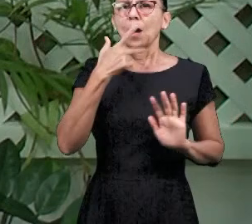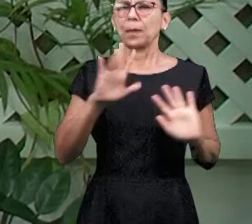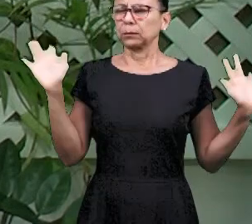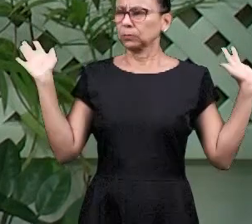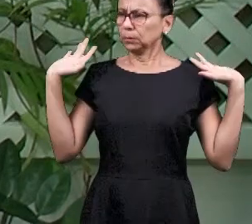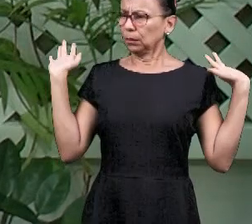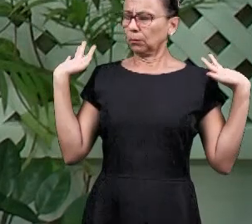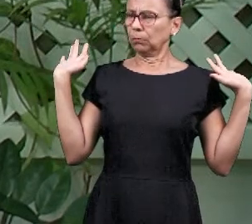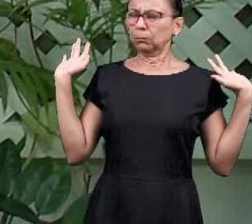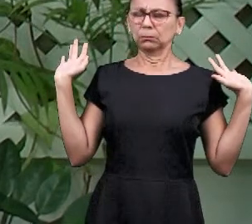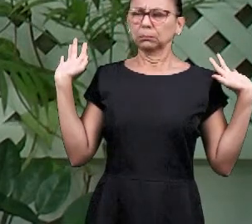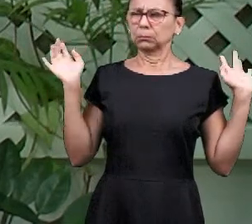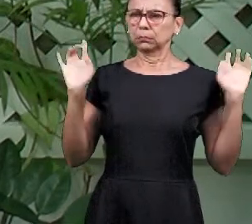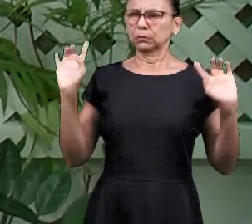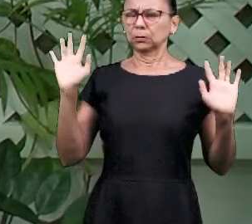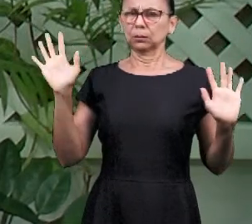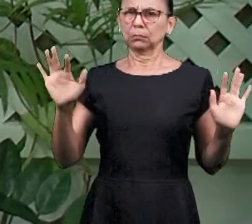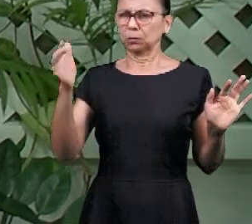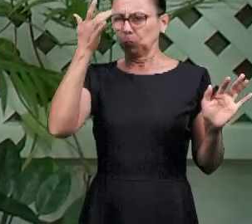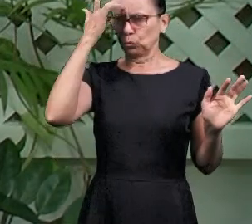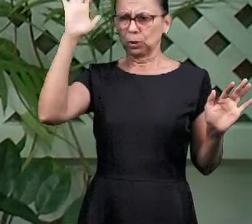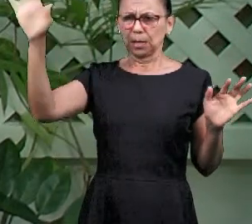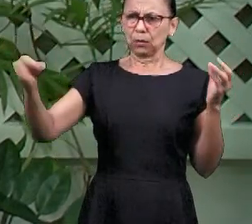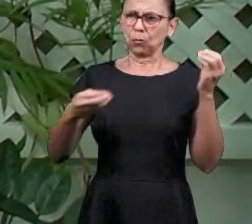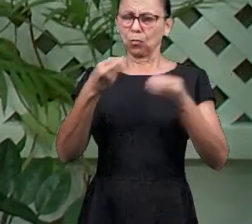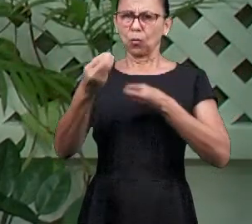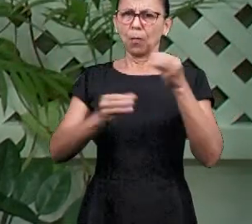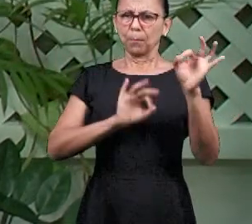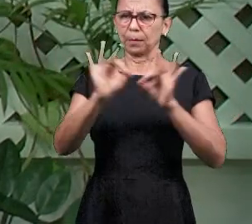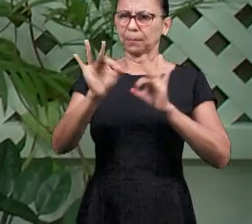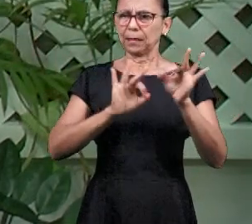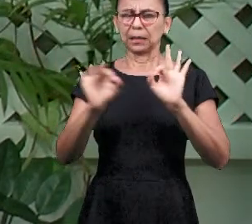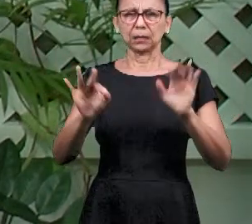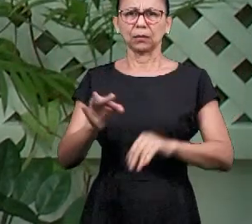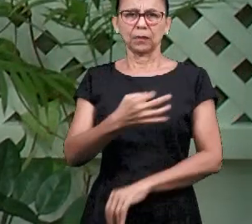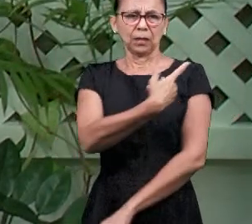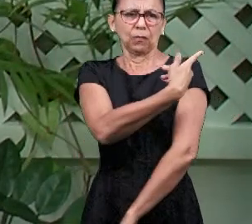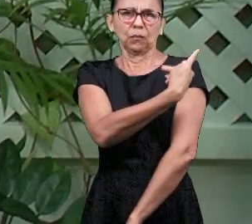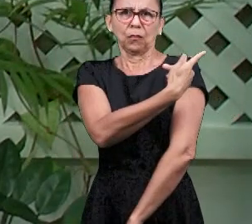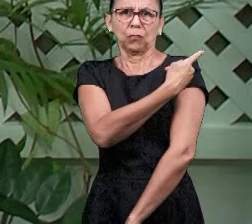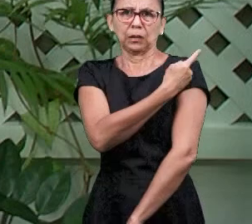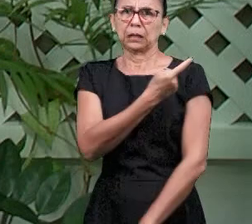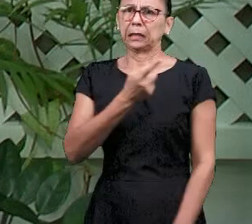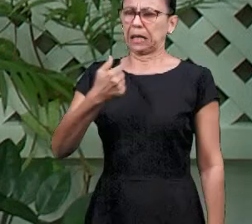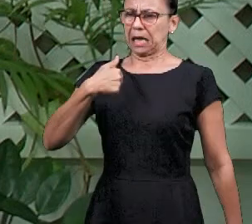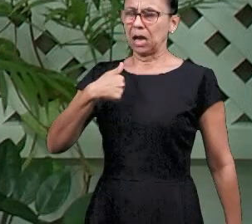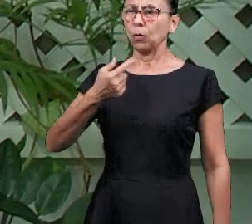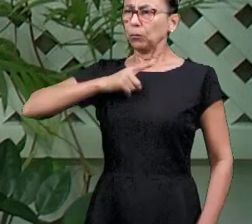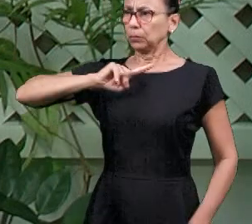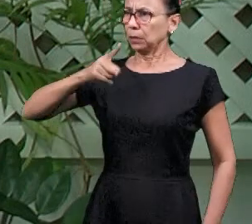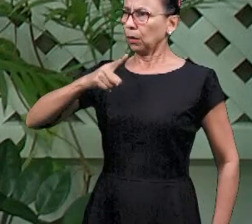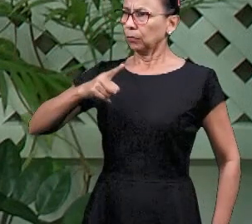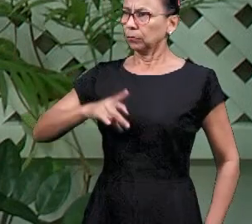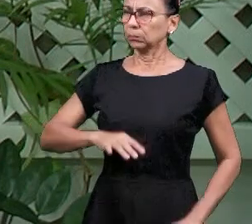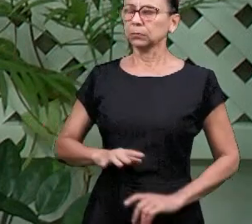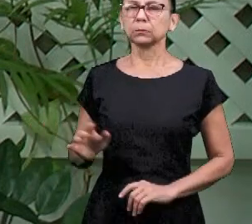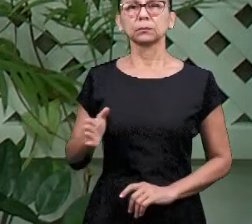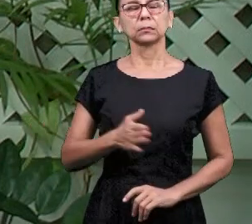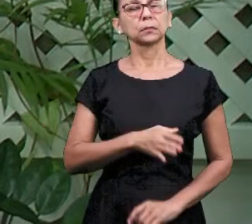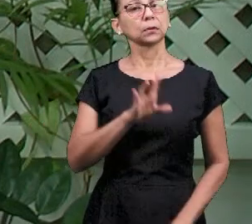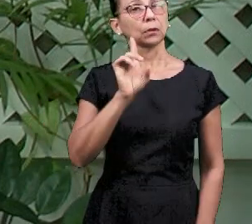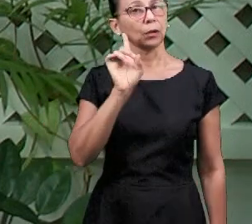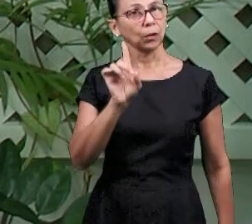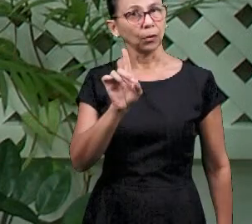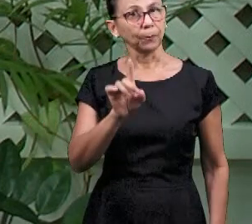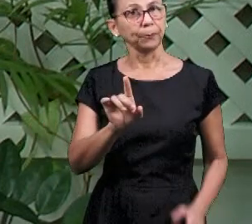de bonnes pensées, mais chacun pense d'un côté, ce médicament on ne peut pas prendre à cause de ceci, cela. Non, ce médicament on